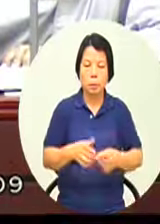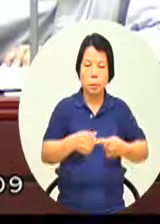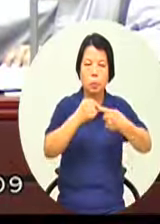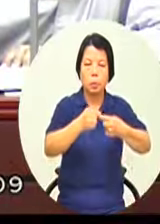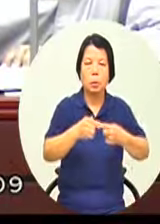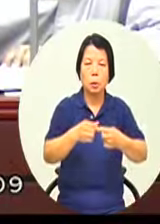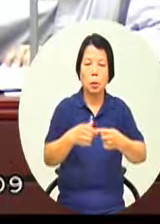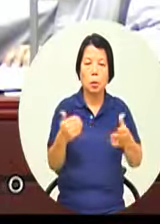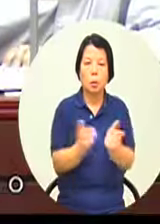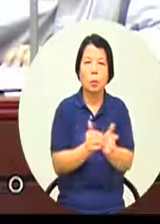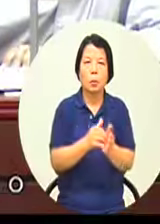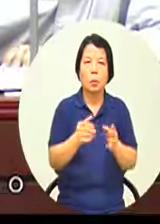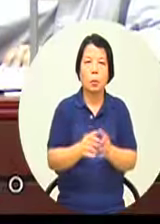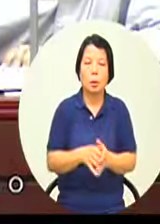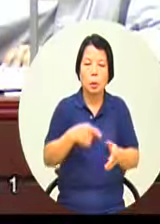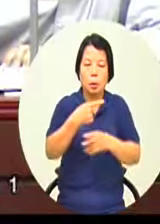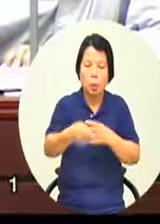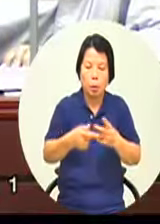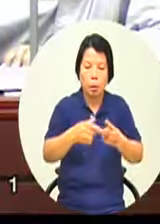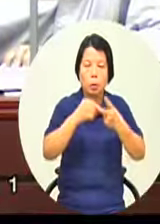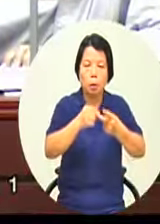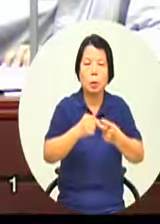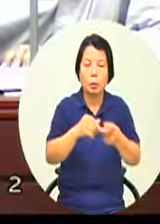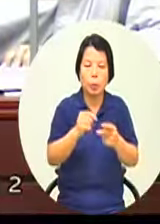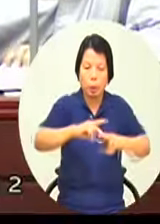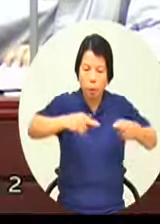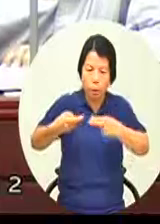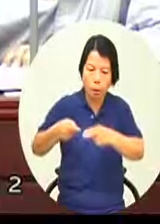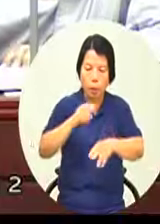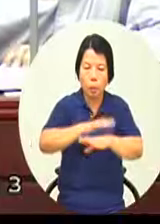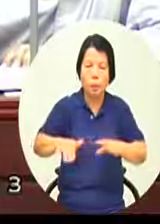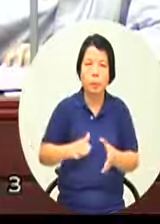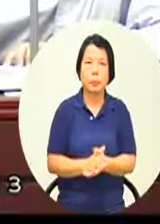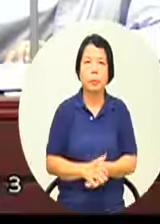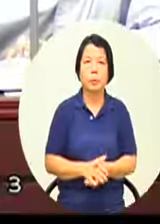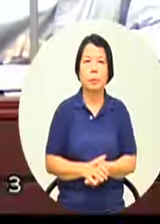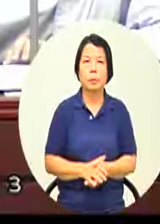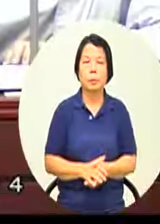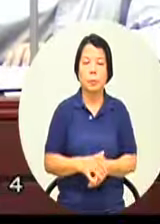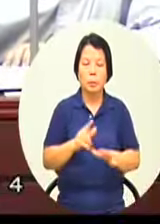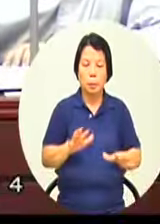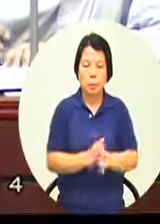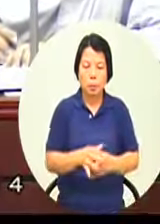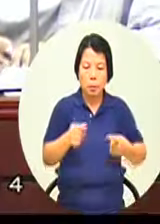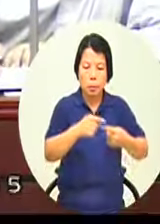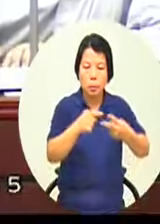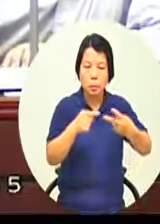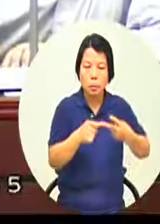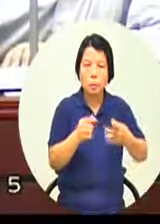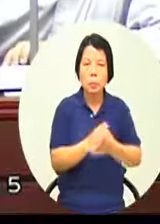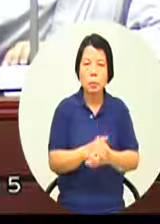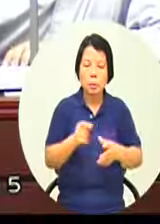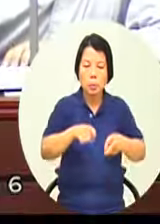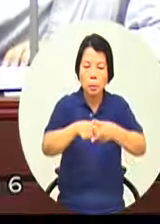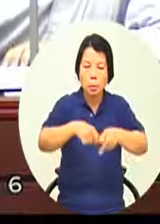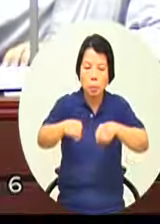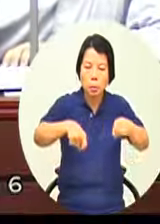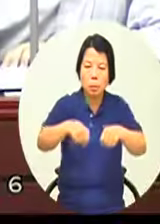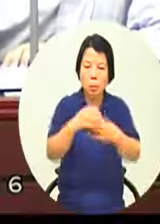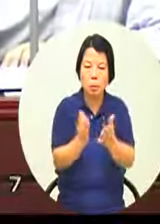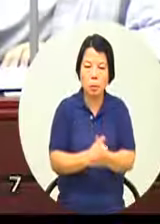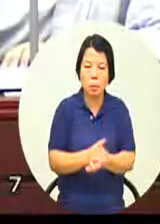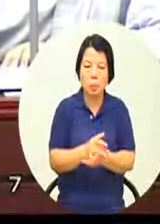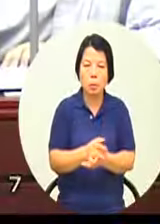完以后，应该会有大幅度的改善。那跟议员报告，其实这个第一阶段跟第二阶段这两个工程的瓶